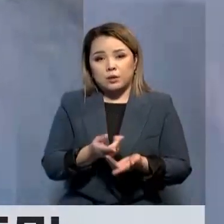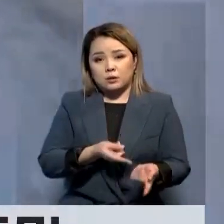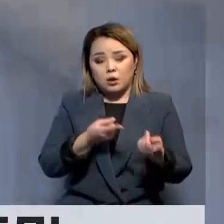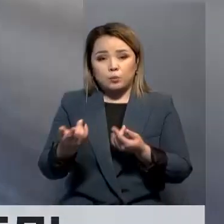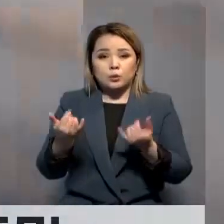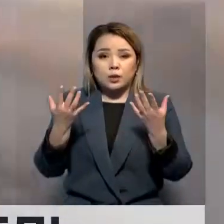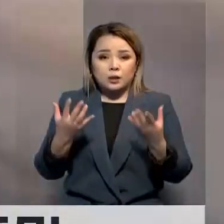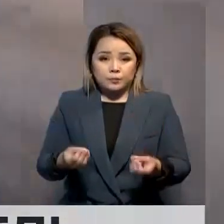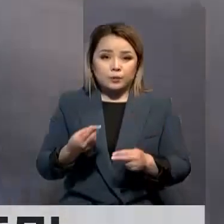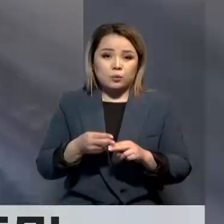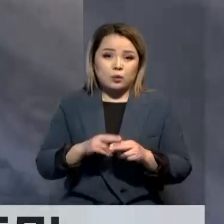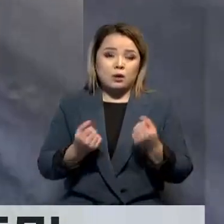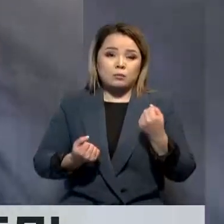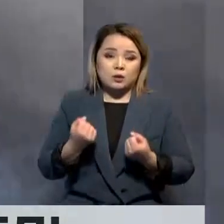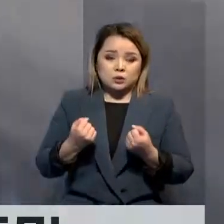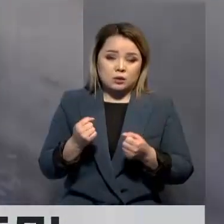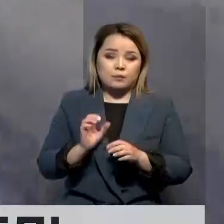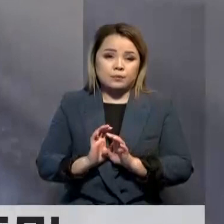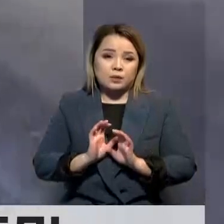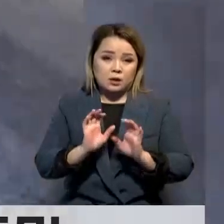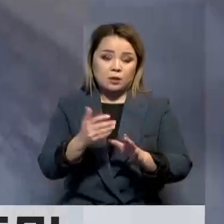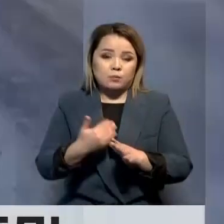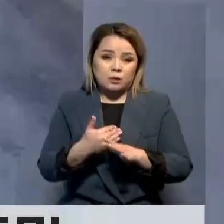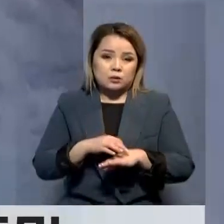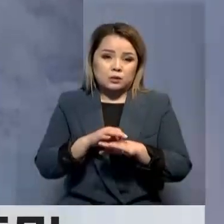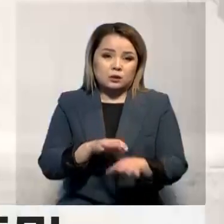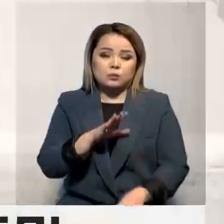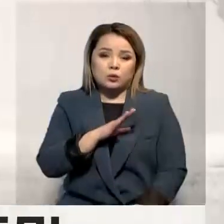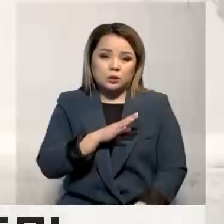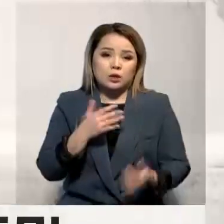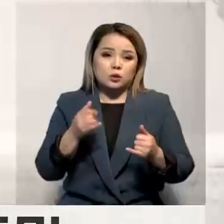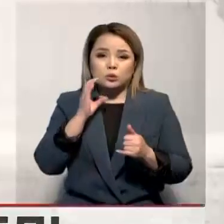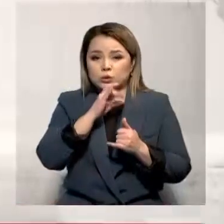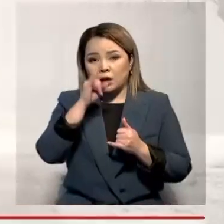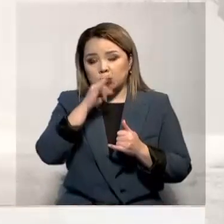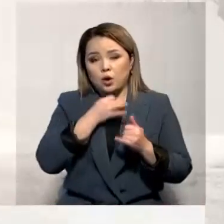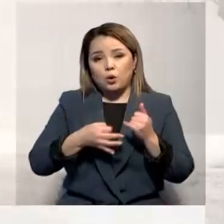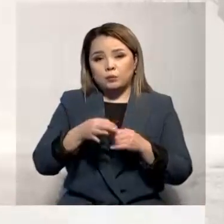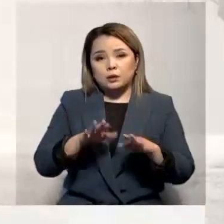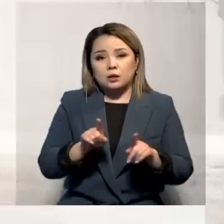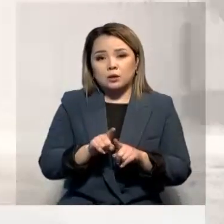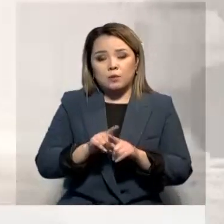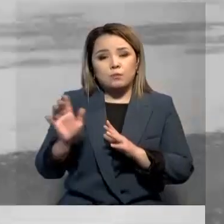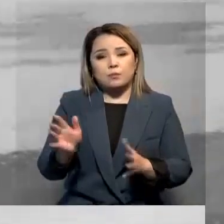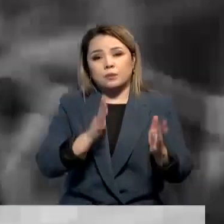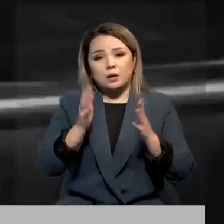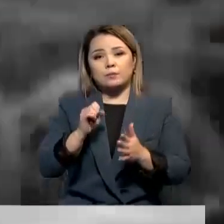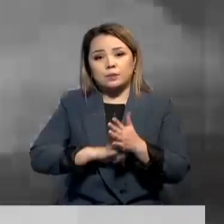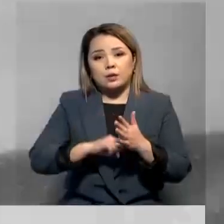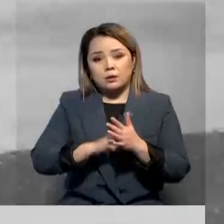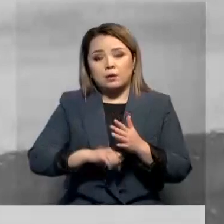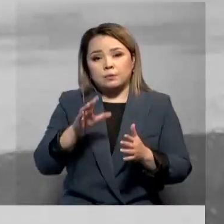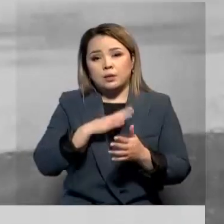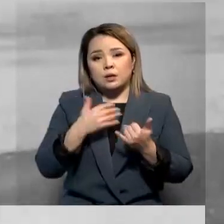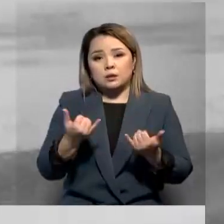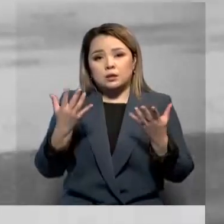Қазіргі таңда бұл машина шығарылды, жол жалғастырып кеттік. Солтүстік Қазақстан облысында ақтүтек боран сарышұнақ аязға